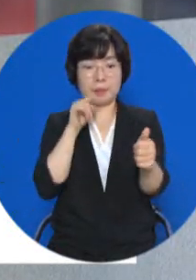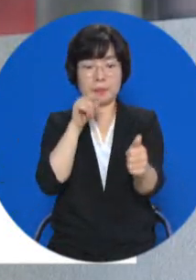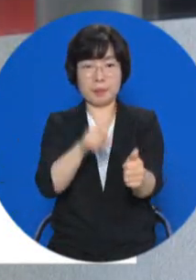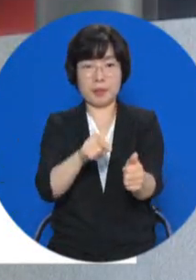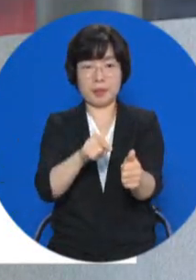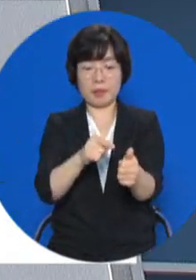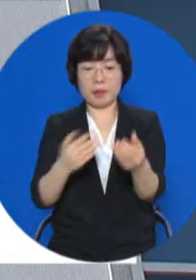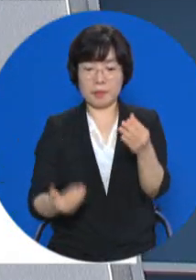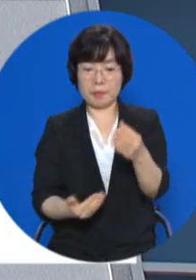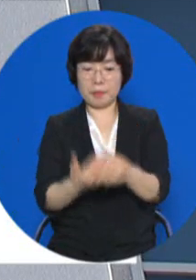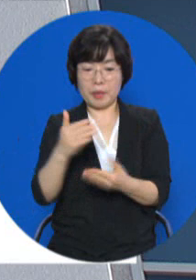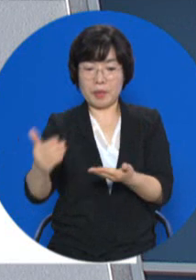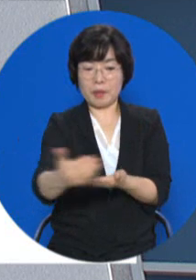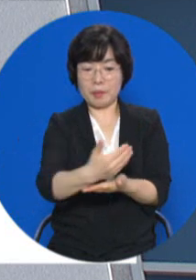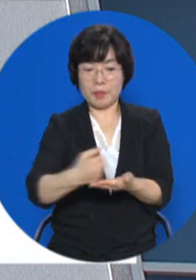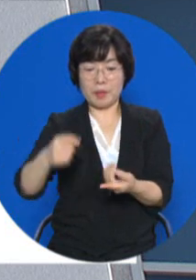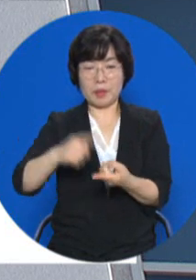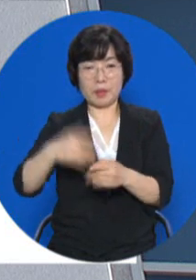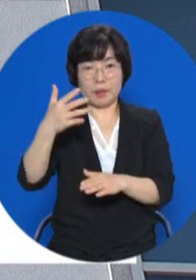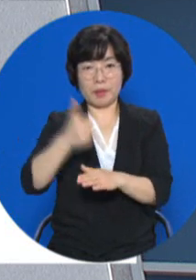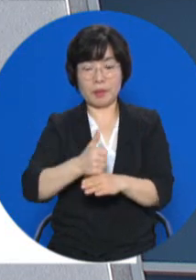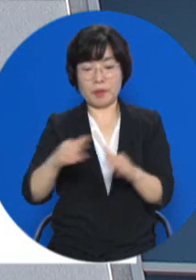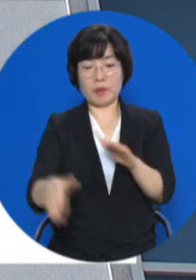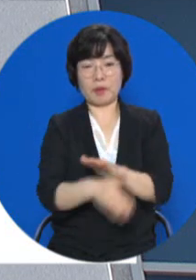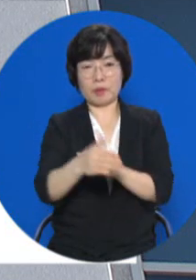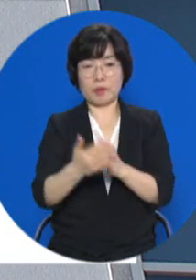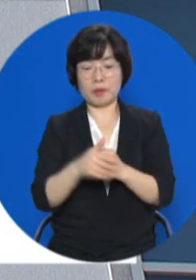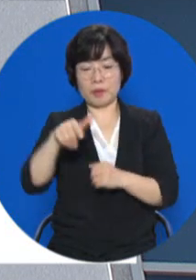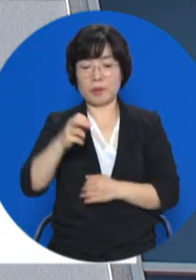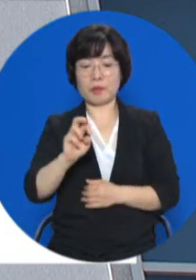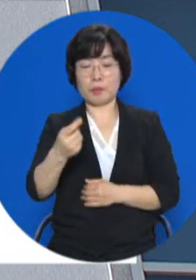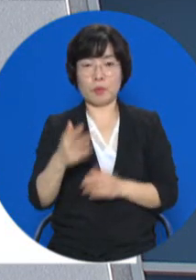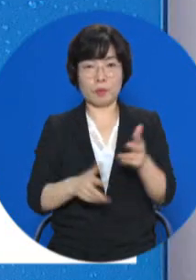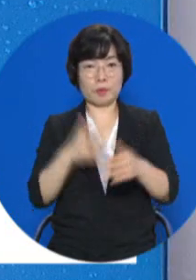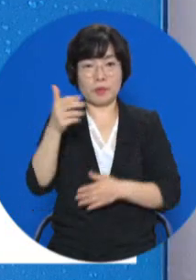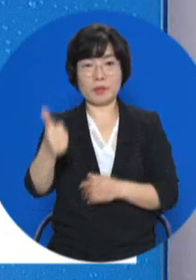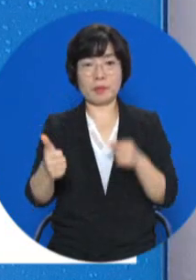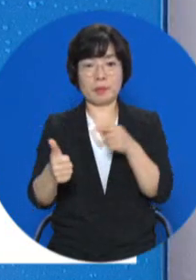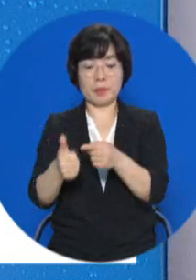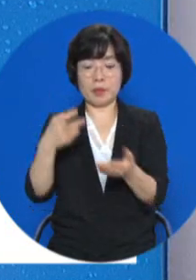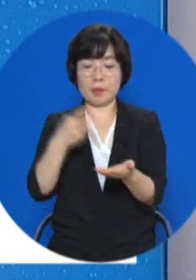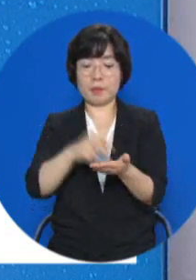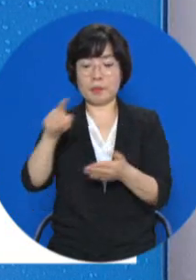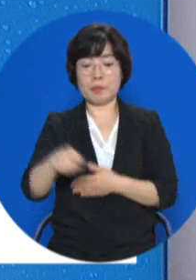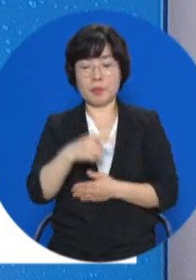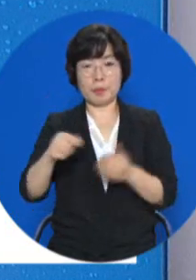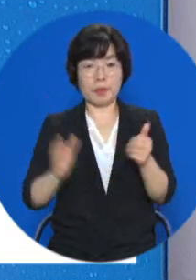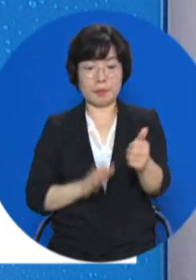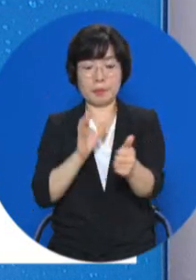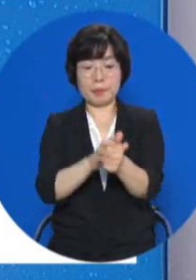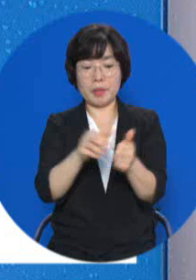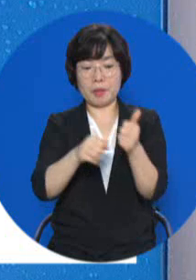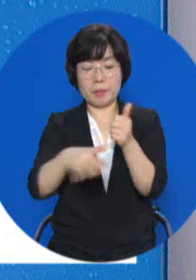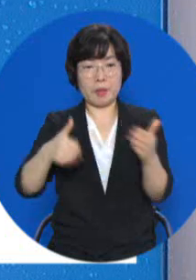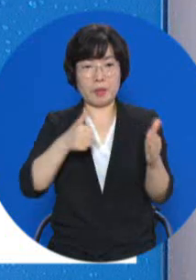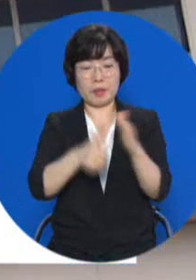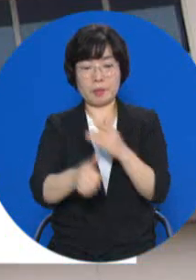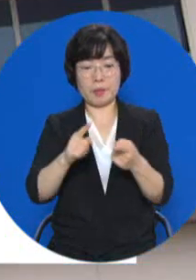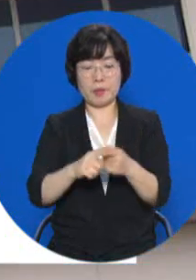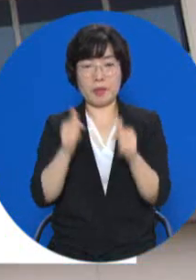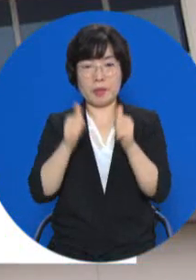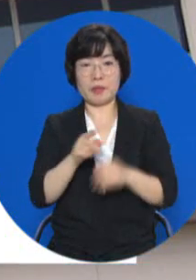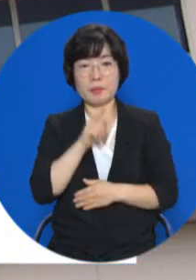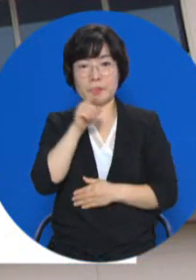시키고 사고 수습을 소홀히 한 혐의로 금호 PMB 화학 공장장 A씨와 법인, 하청업체 대표와 법인을 기소